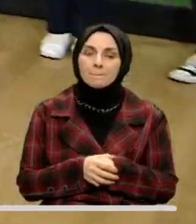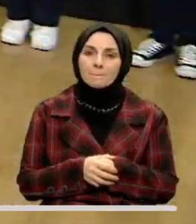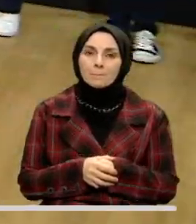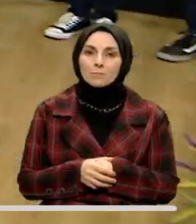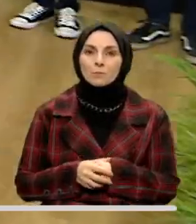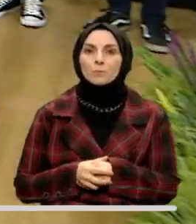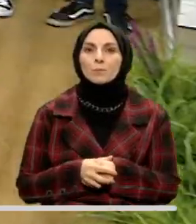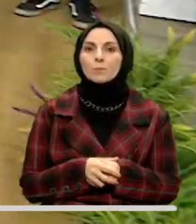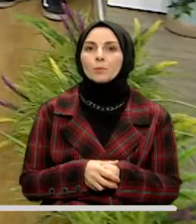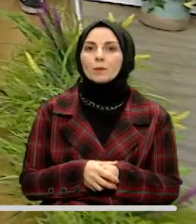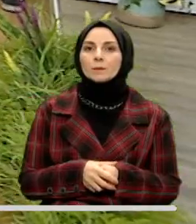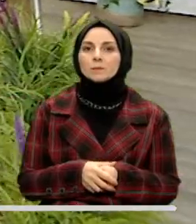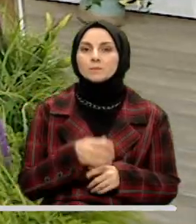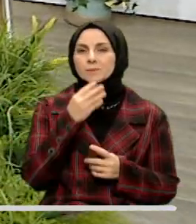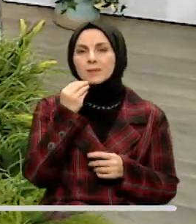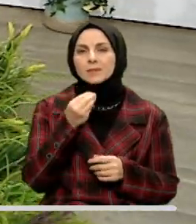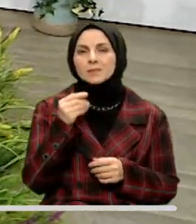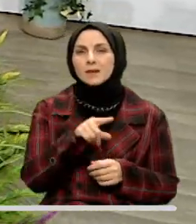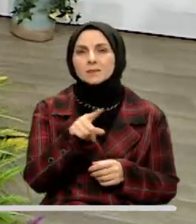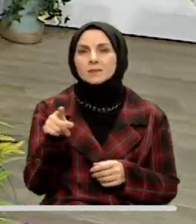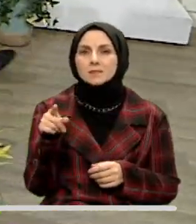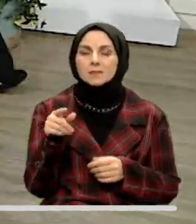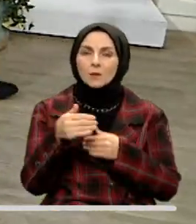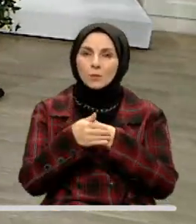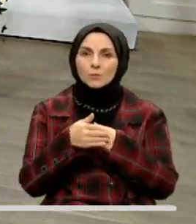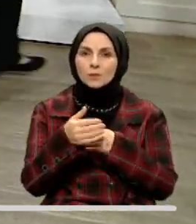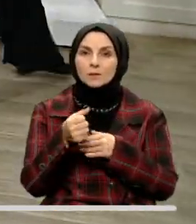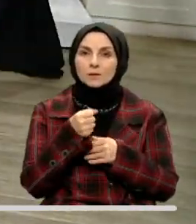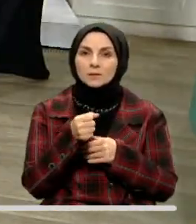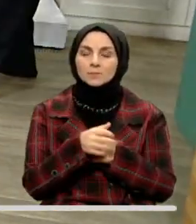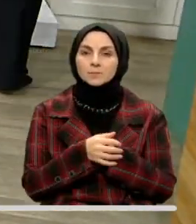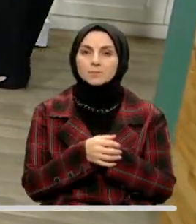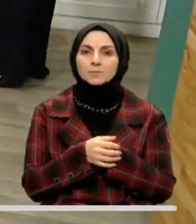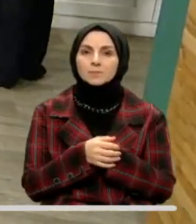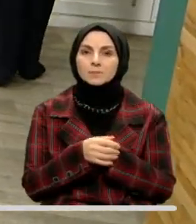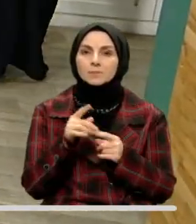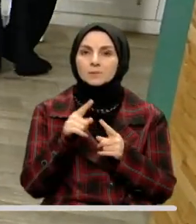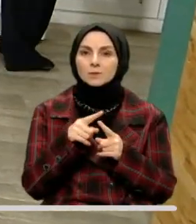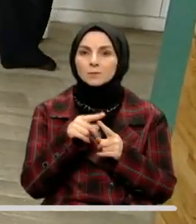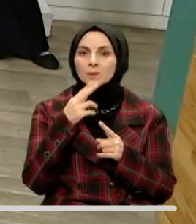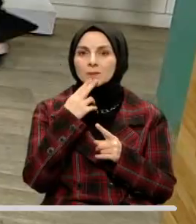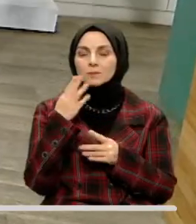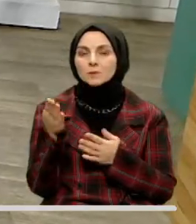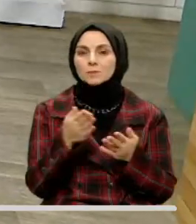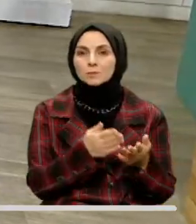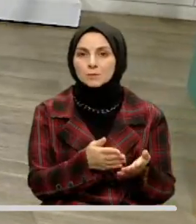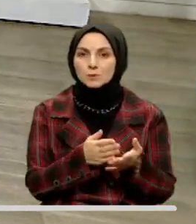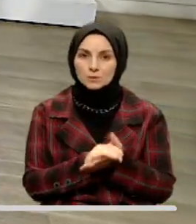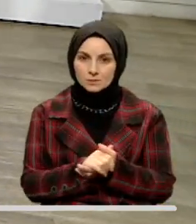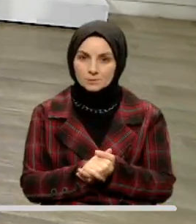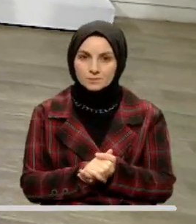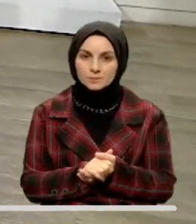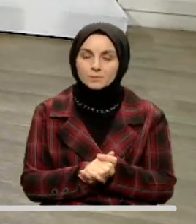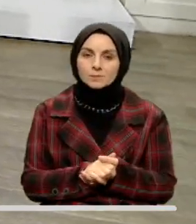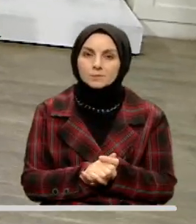Siz böyle buyurun. Gençler sizi birazcık daha öne alalım. Böyle gelin arkadaşlar. Tuba Hanımcığım buraya. Hemen böyle. Arkadaşımızın yanına